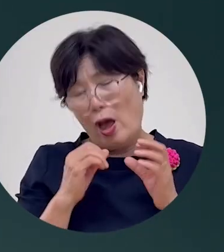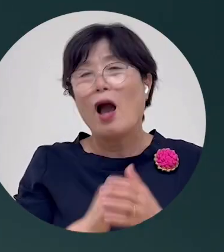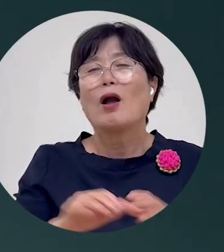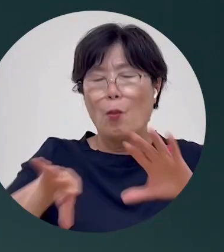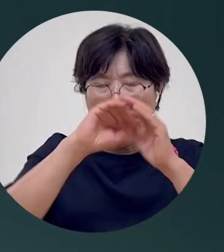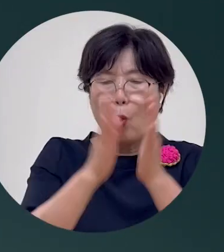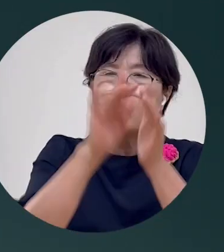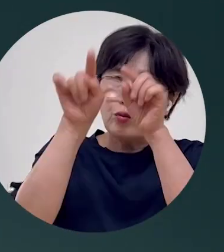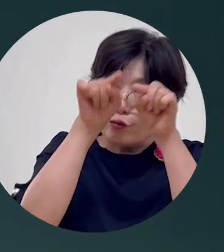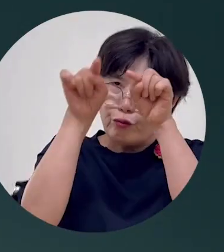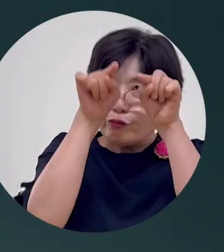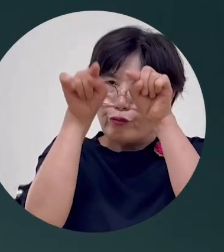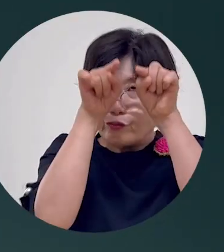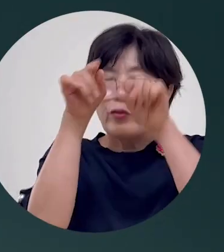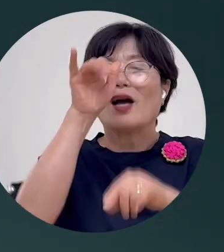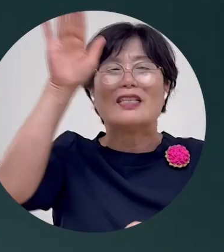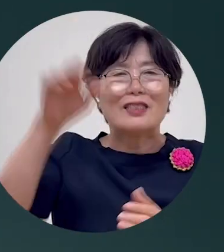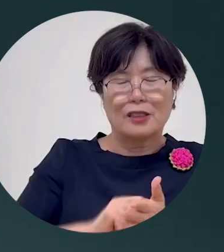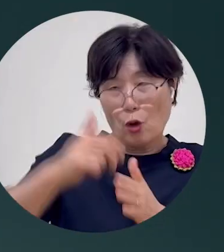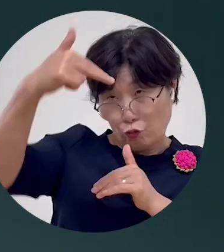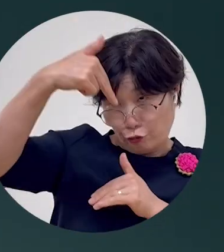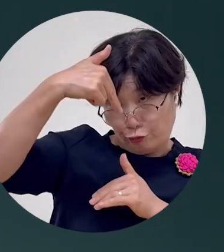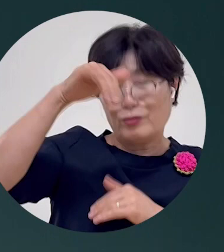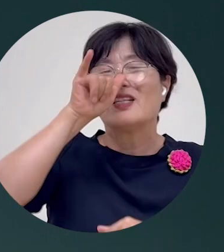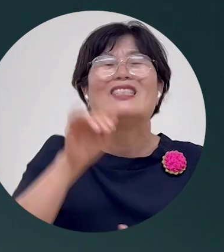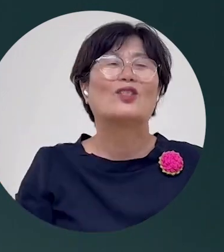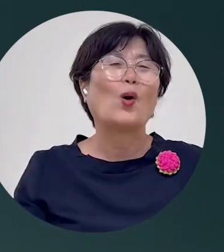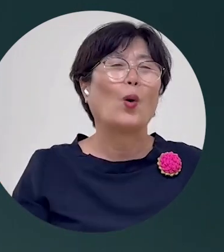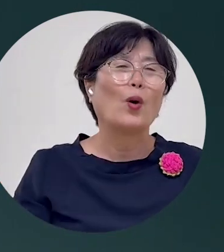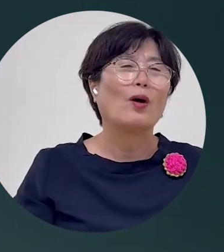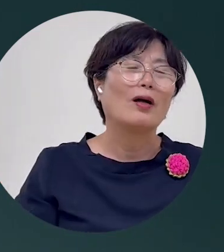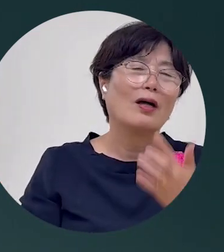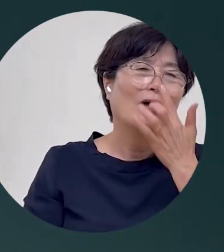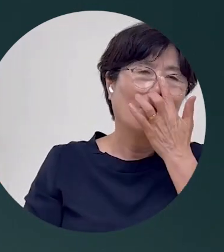다 돼요. 감시 카메라 같기도 해요.